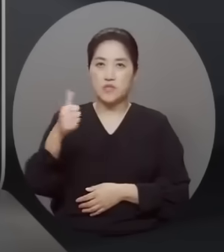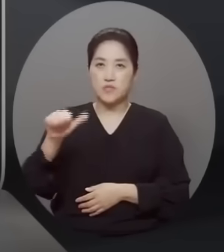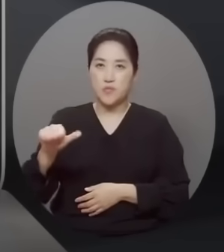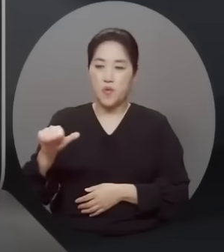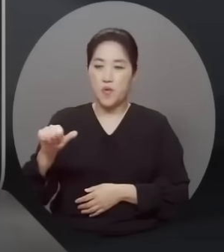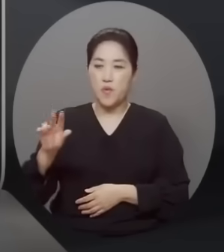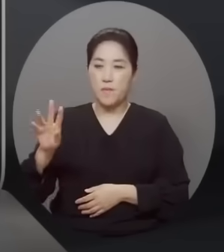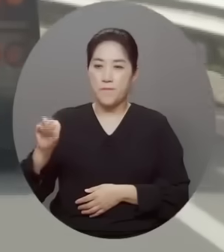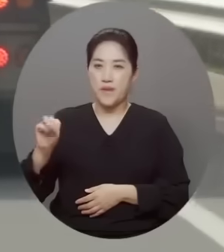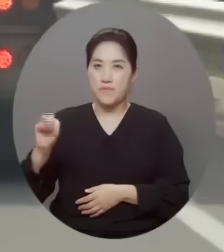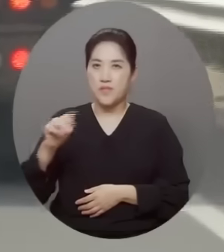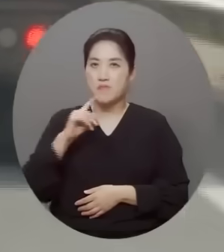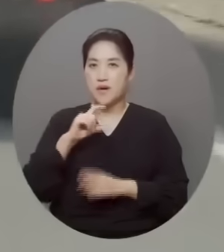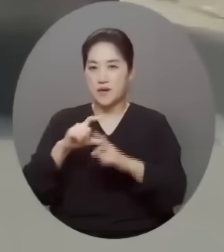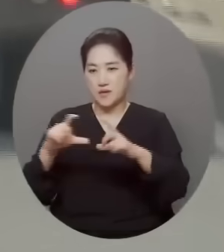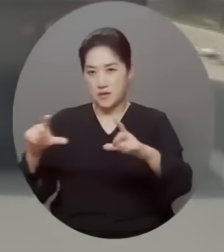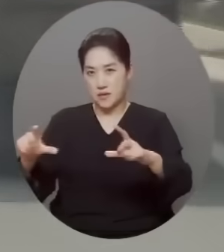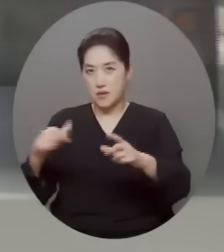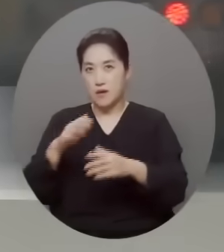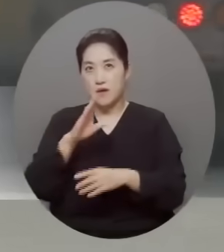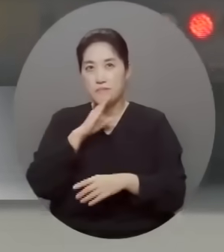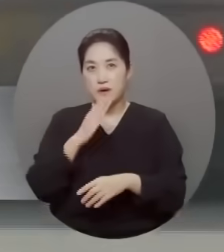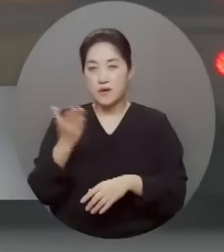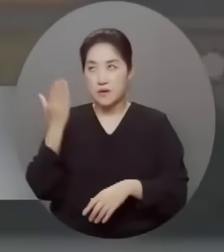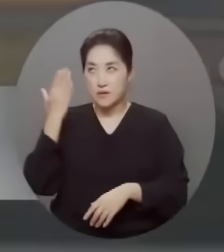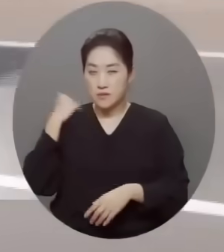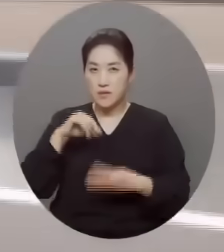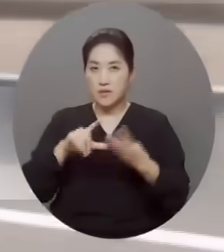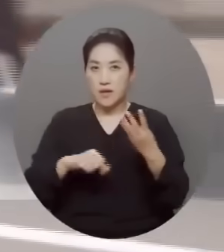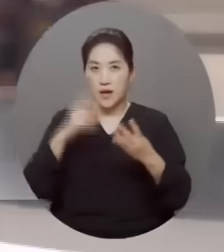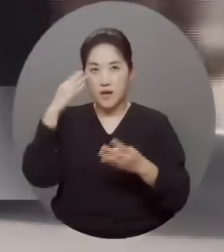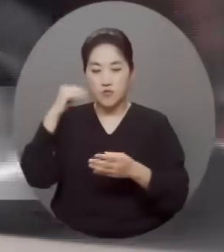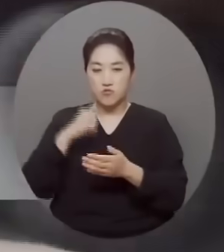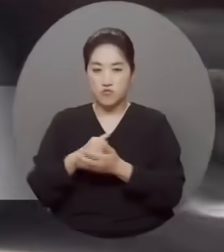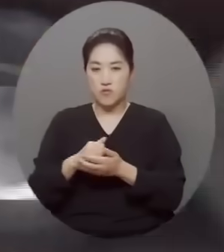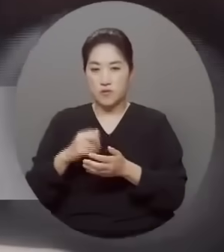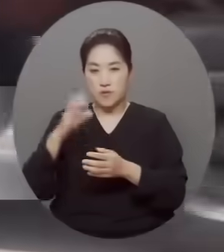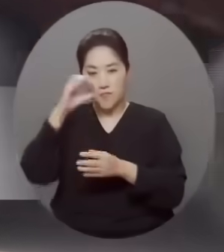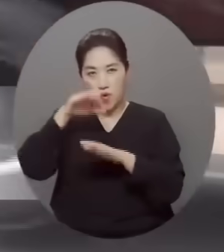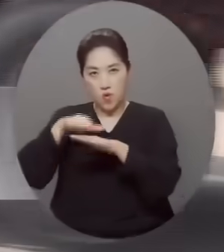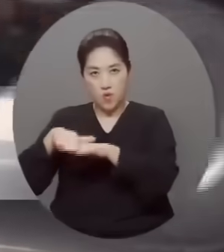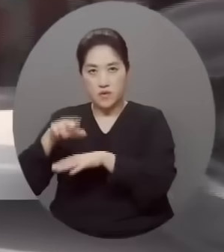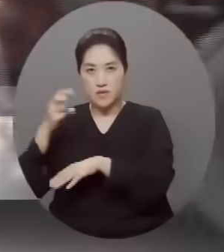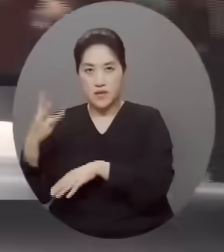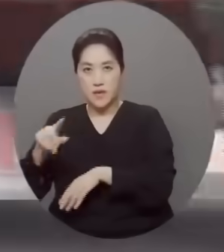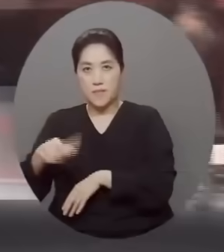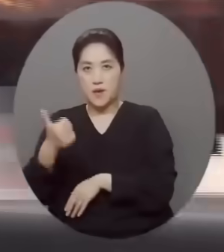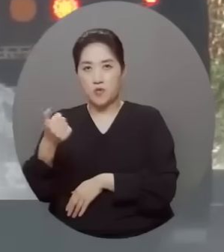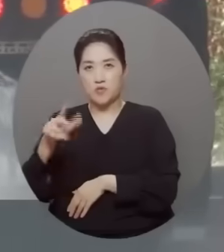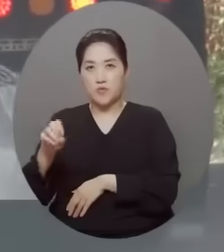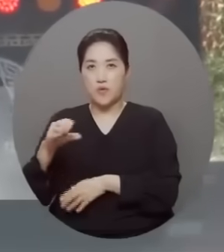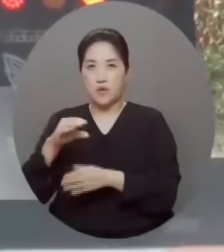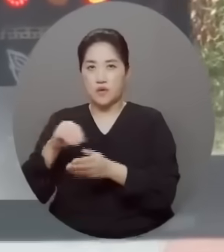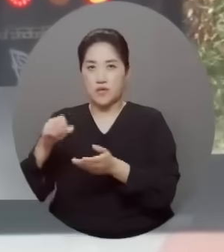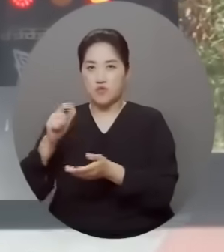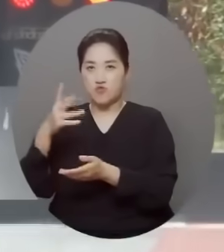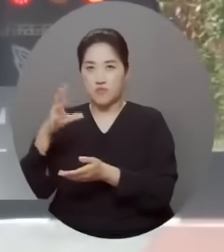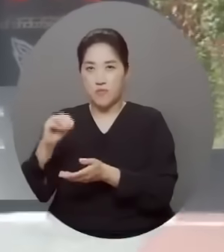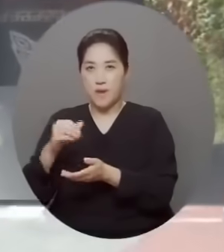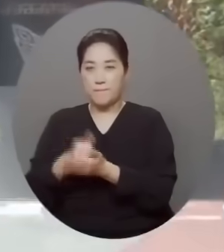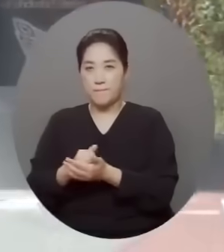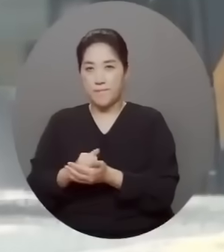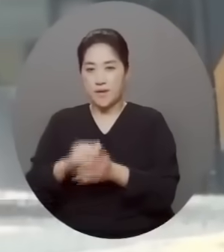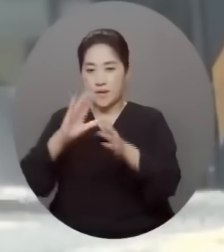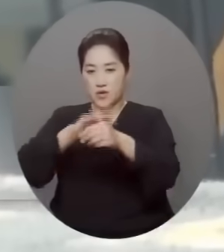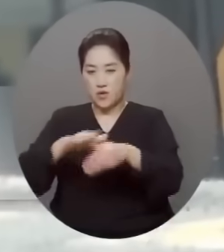155mm라고 못 박았습니다. 실제로 지난달 우리 탄약창 세 곳에서 155mm 포탄 수십만 발이